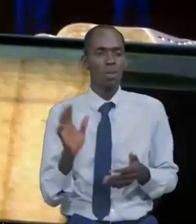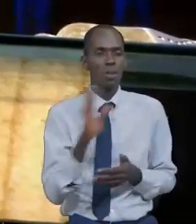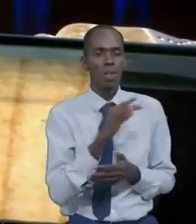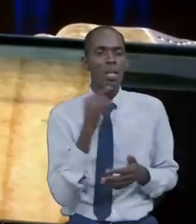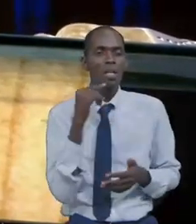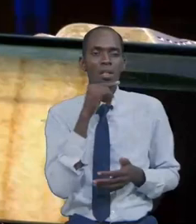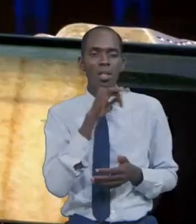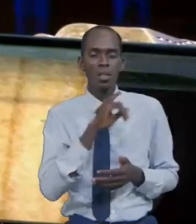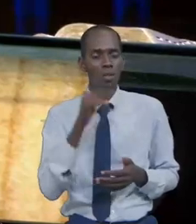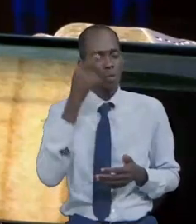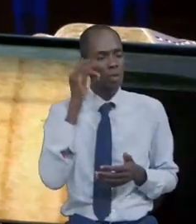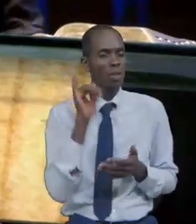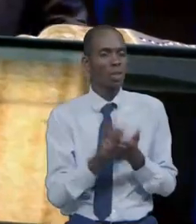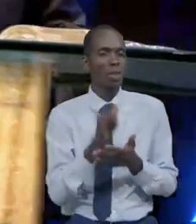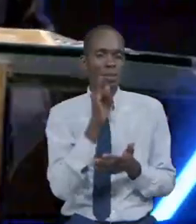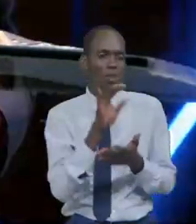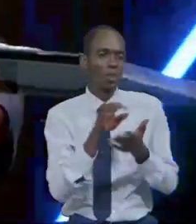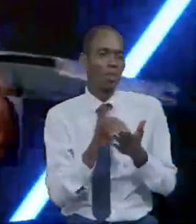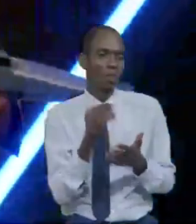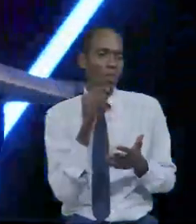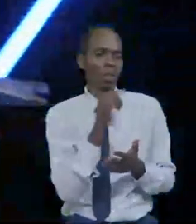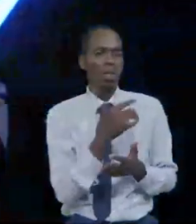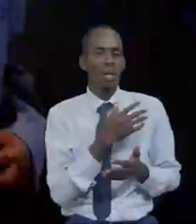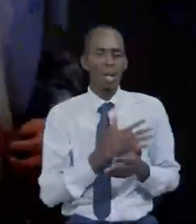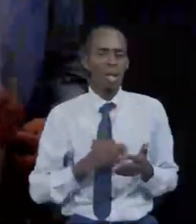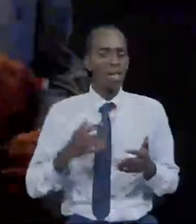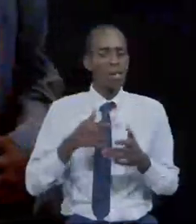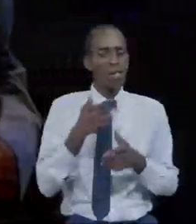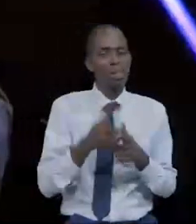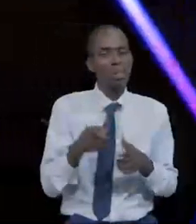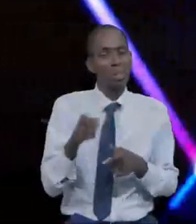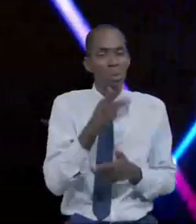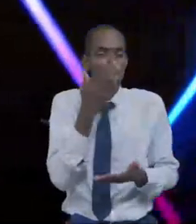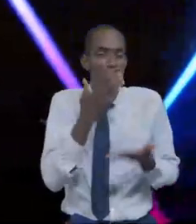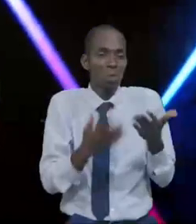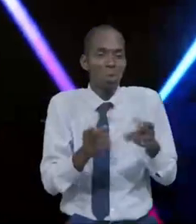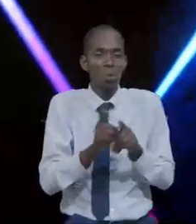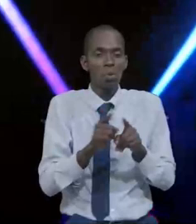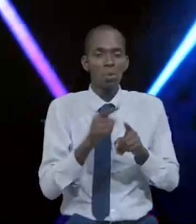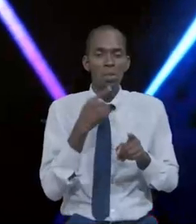que c'est leur vie. Et ils pourraient même te dire